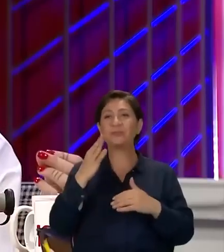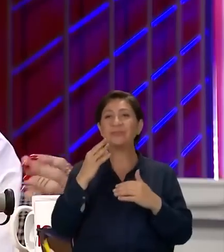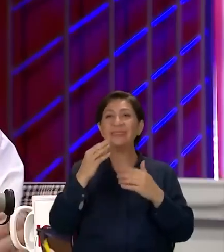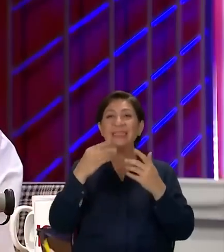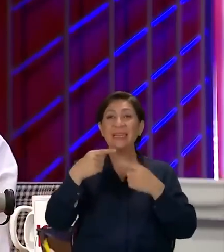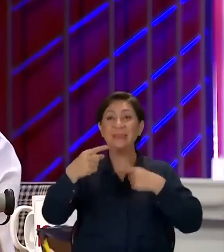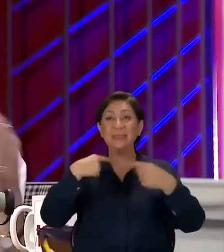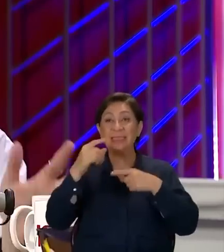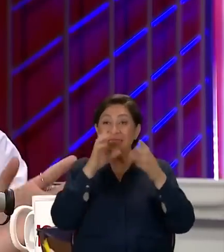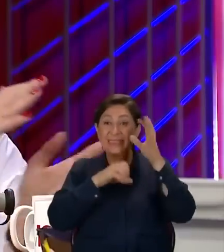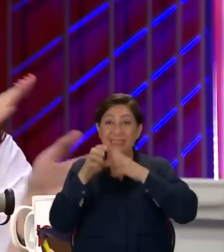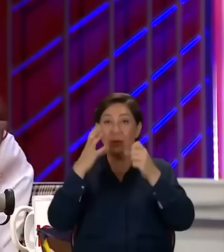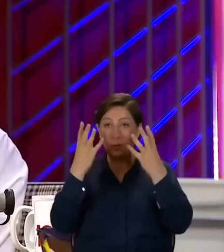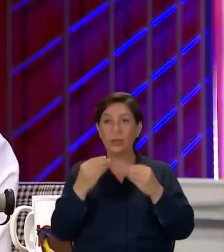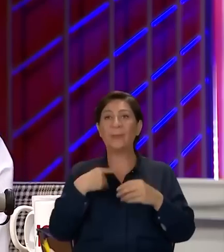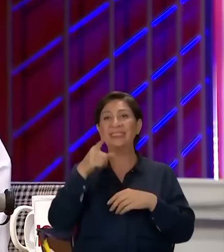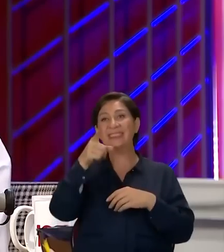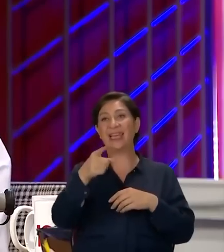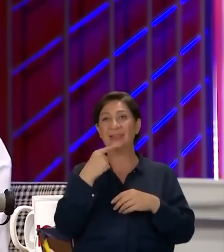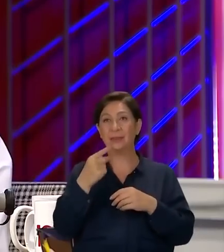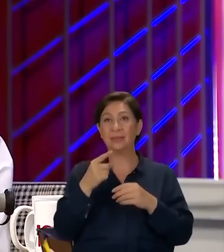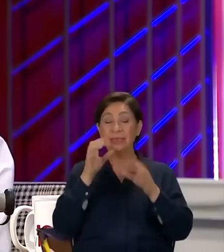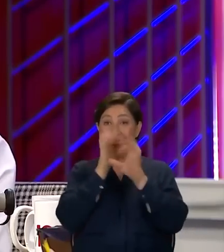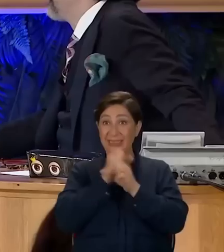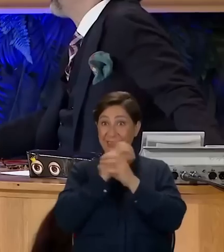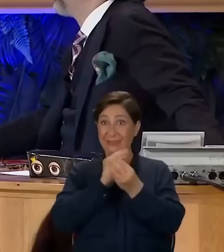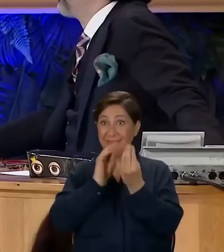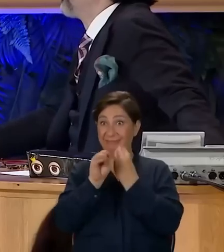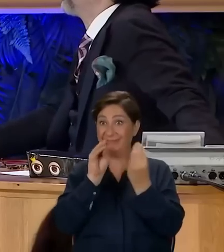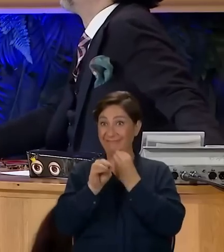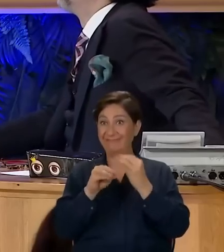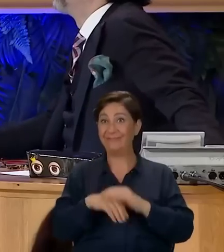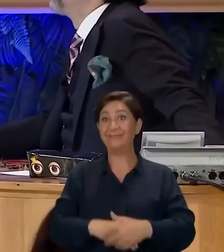böyle hani sır verebilecek hale geldiğimizde ben sır verebileceğimiz zaman.